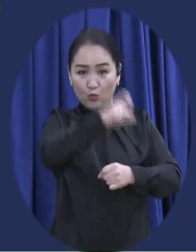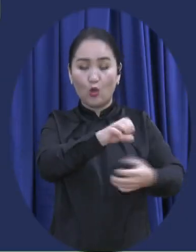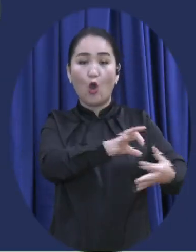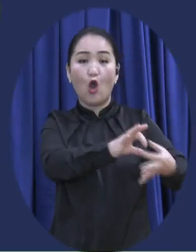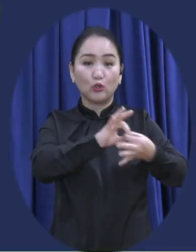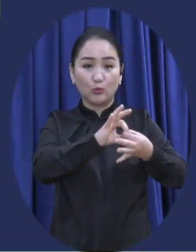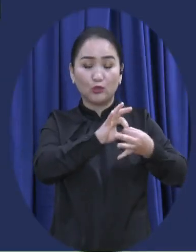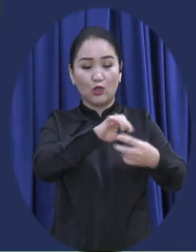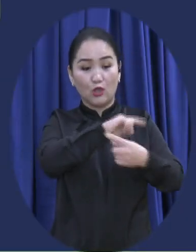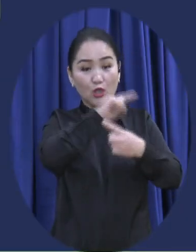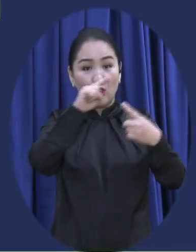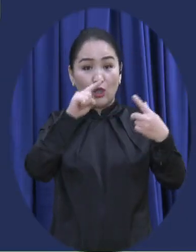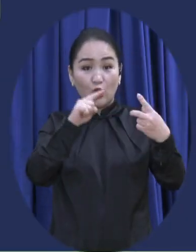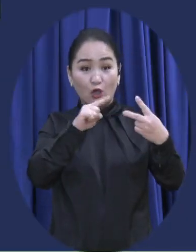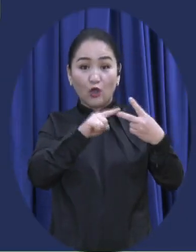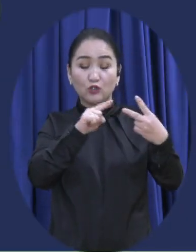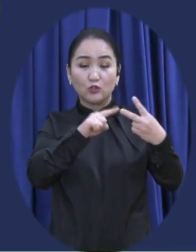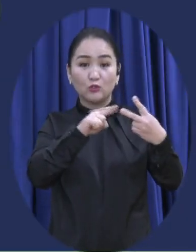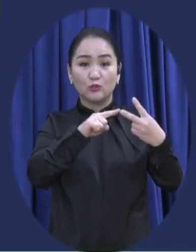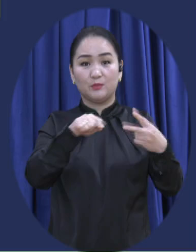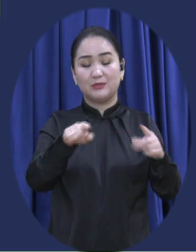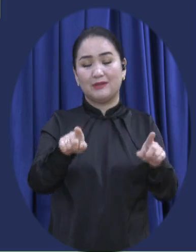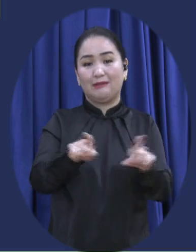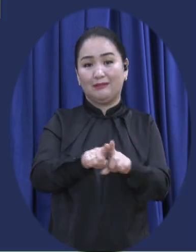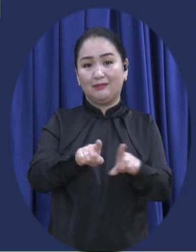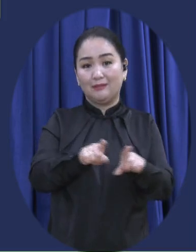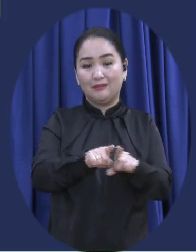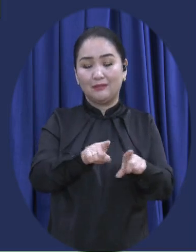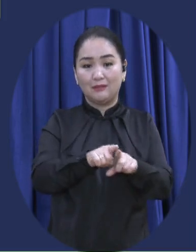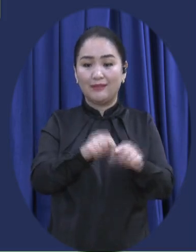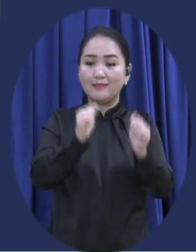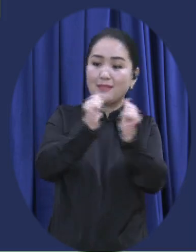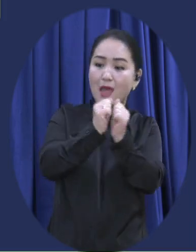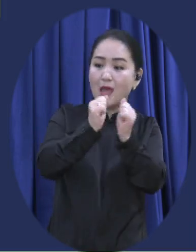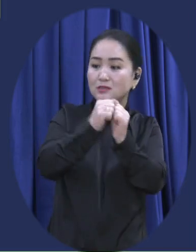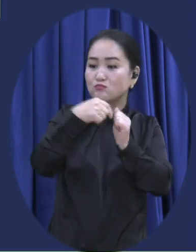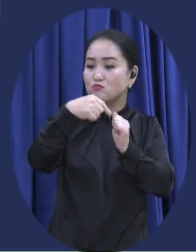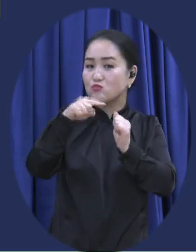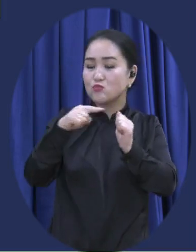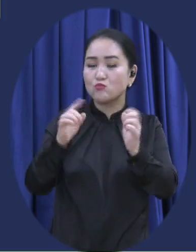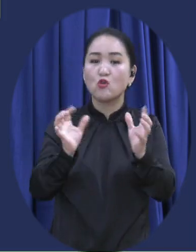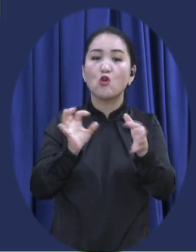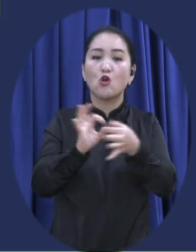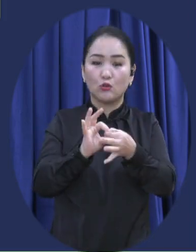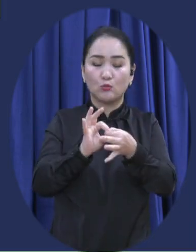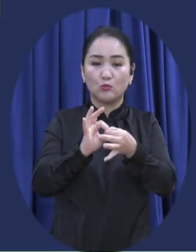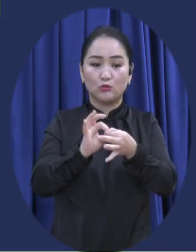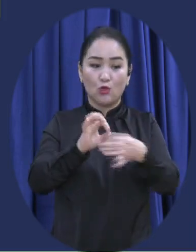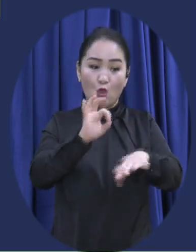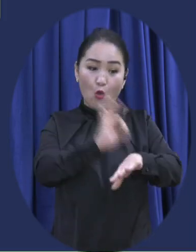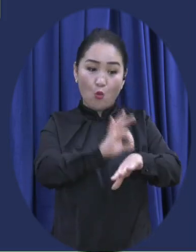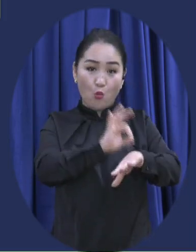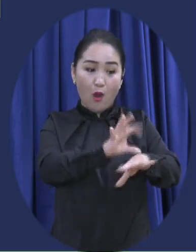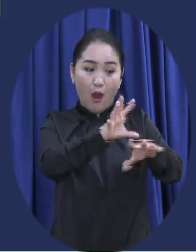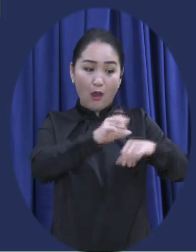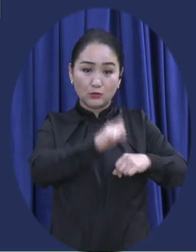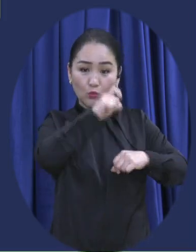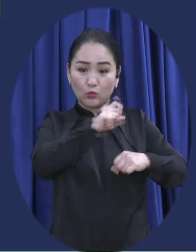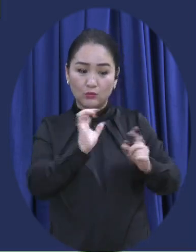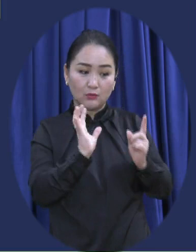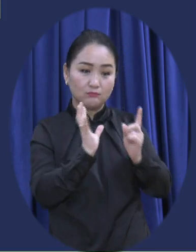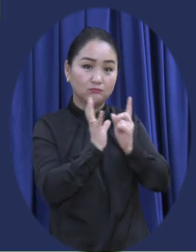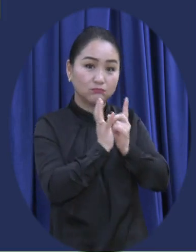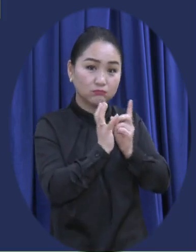хоёр дахь нь бол мөн одоо бас найз нөхдийн хүрээнд батлагдсан тохиолдолтой одоо